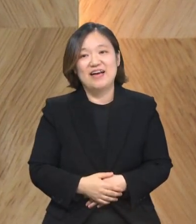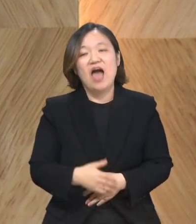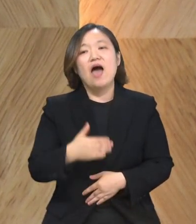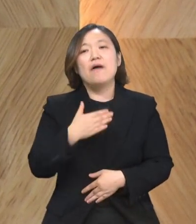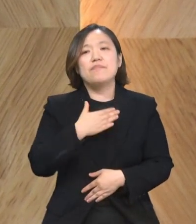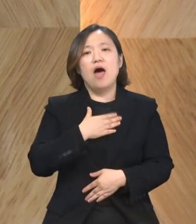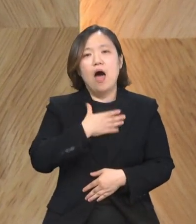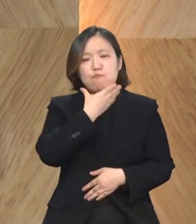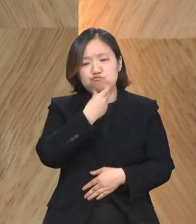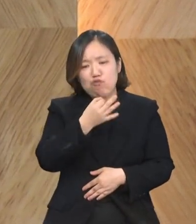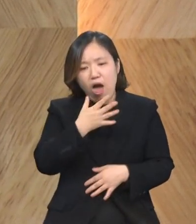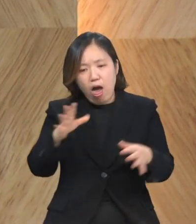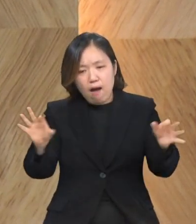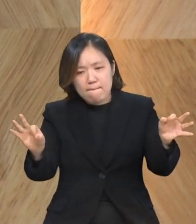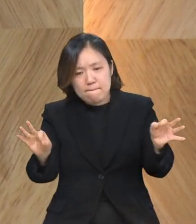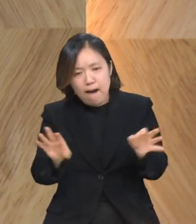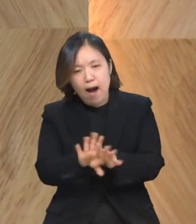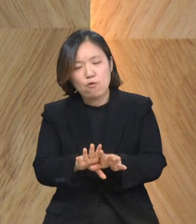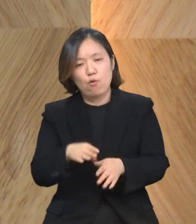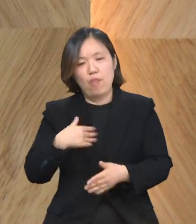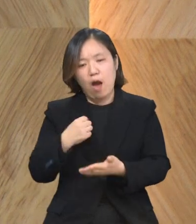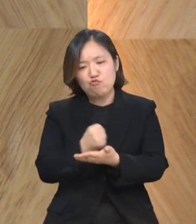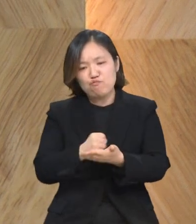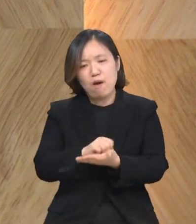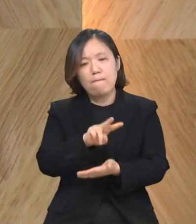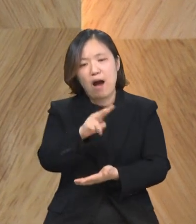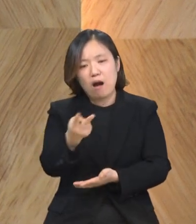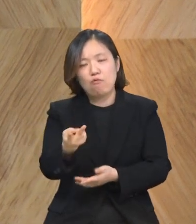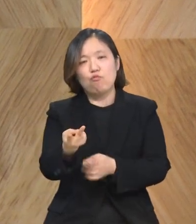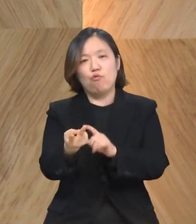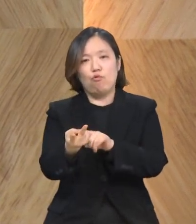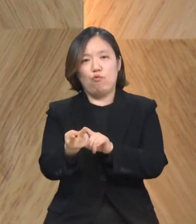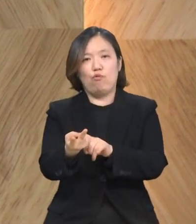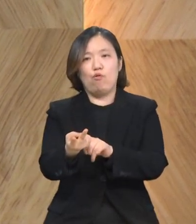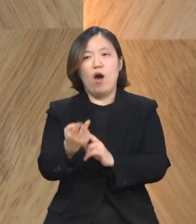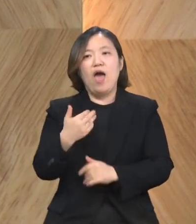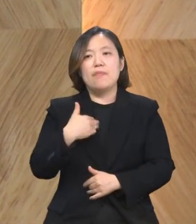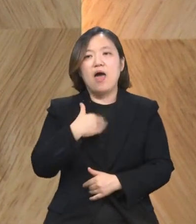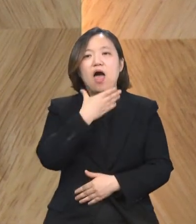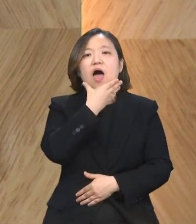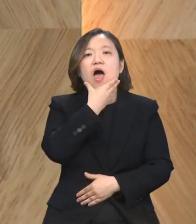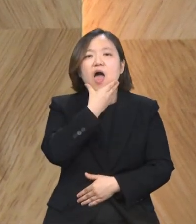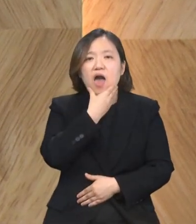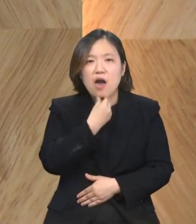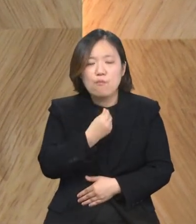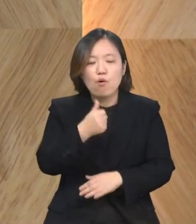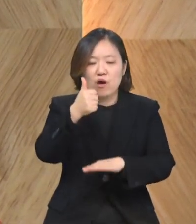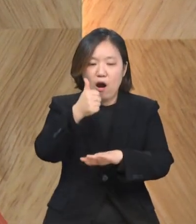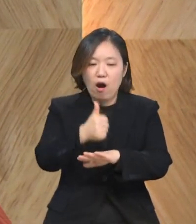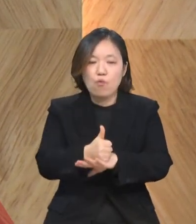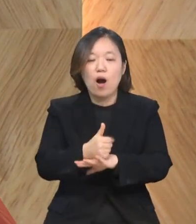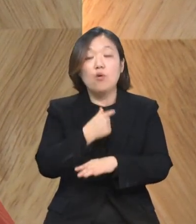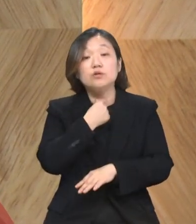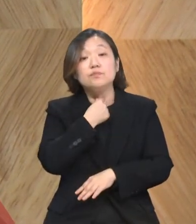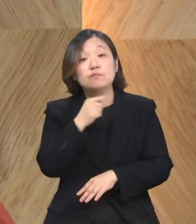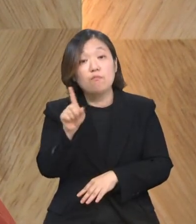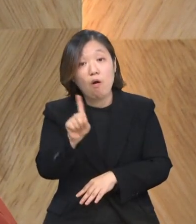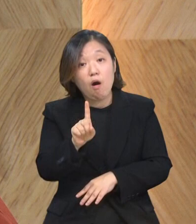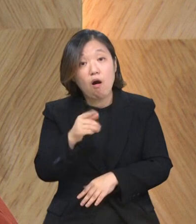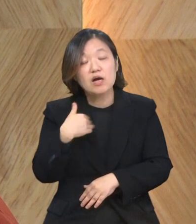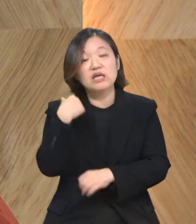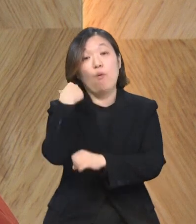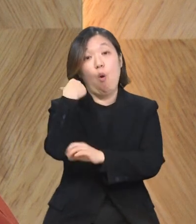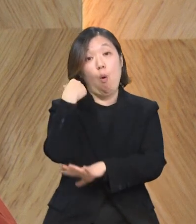내 불행을 소멸하고 내 운명을 바꾸고 내 행복의 열매를 맺고 싶으면 가장